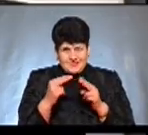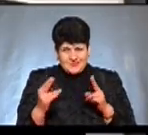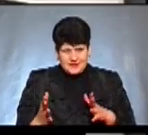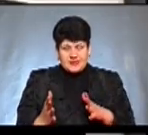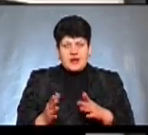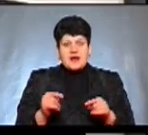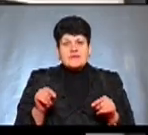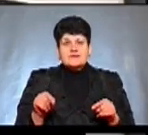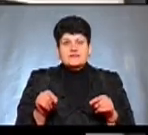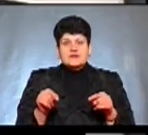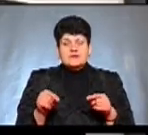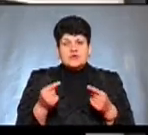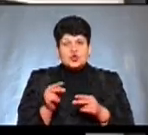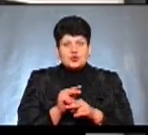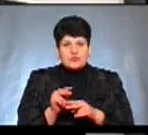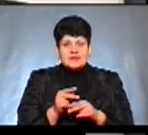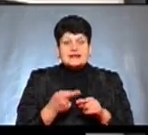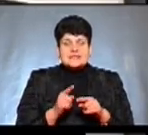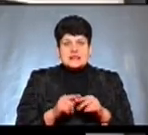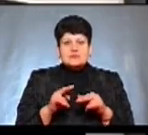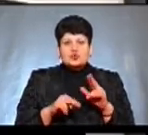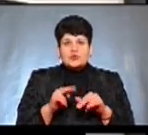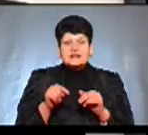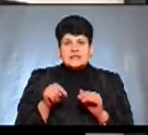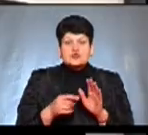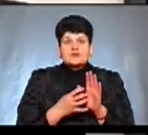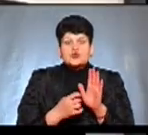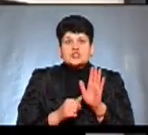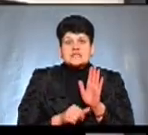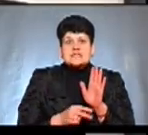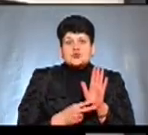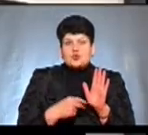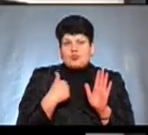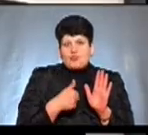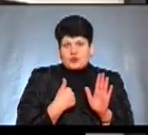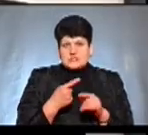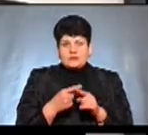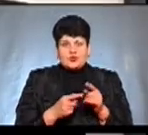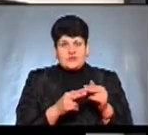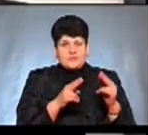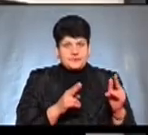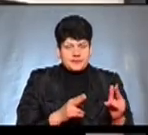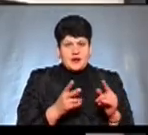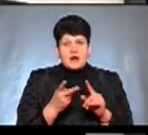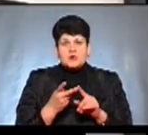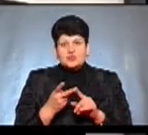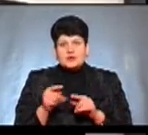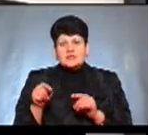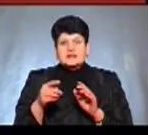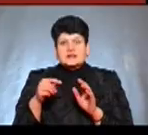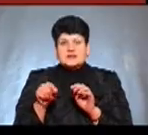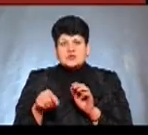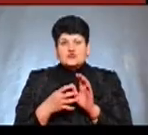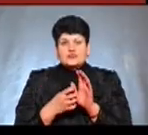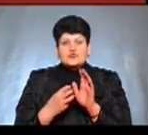ж самий міст, це абсолютно буде неправильно. Цей міст збудований в 1967 році, половина моста, друга половина розширення в